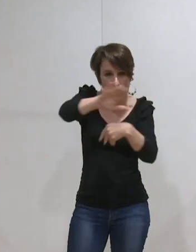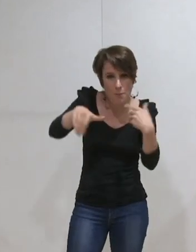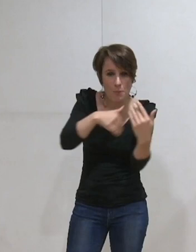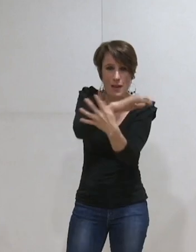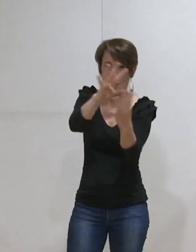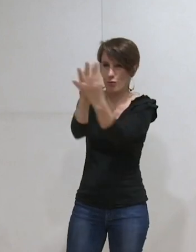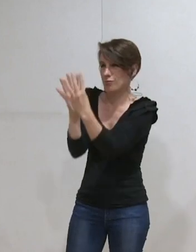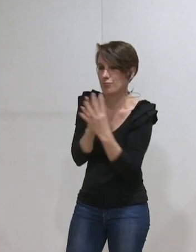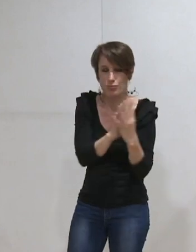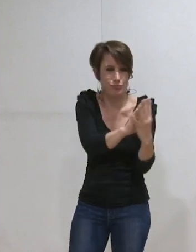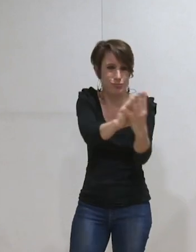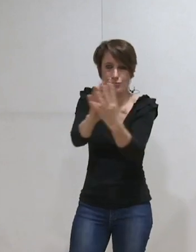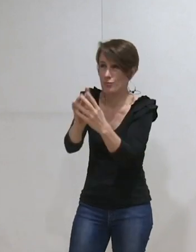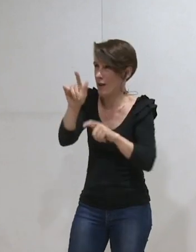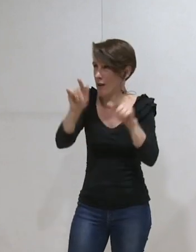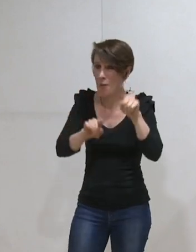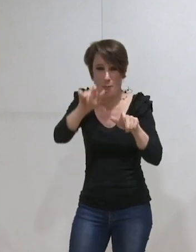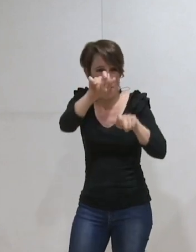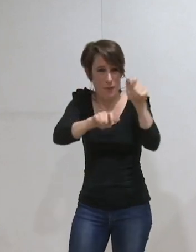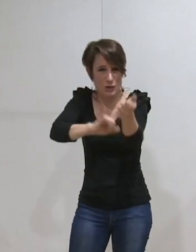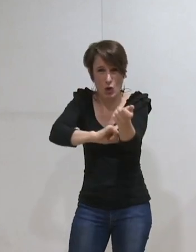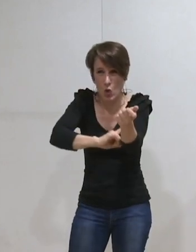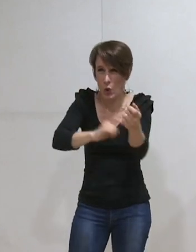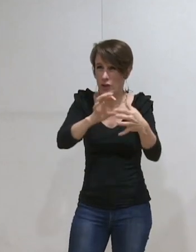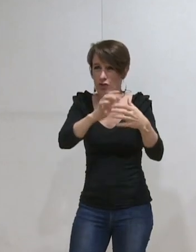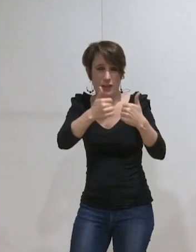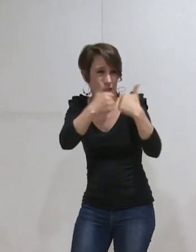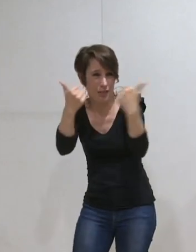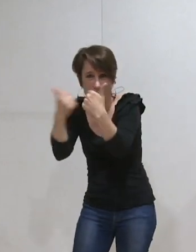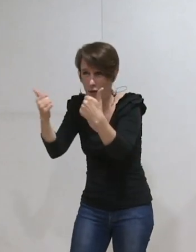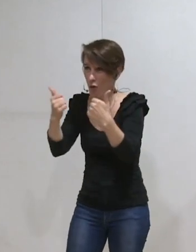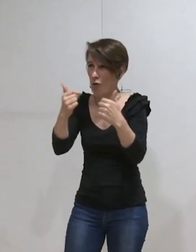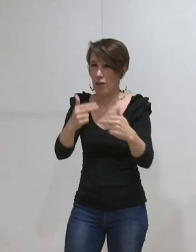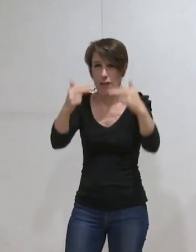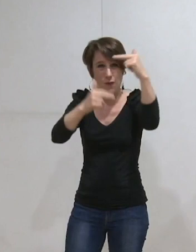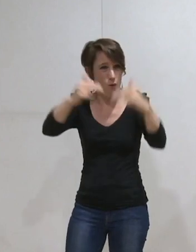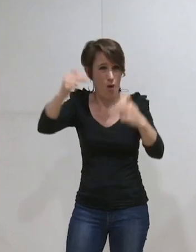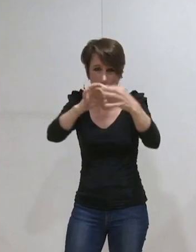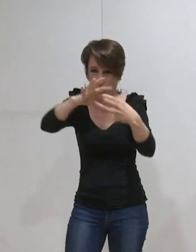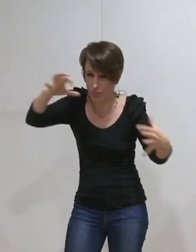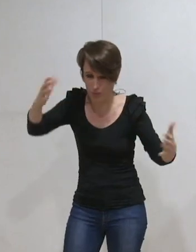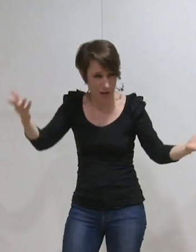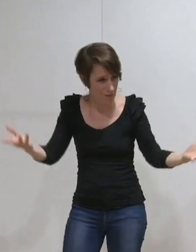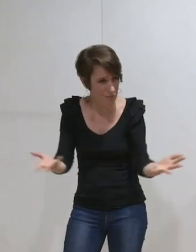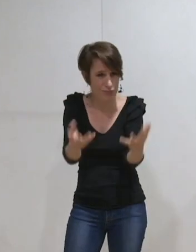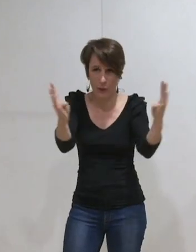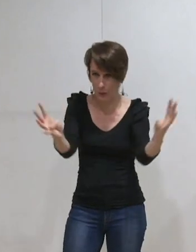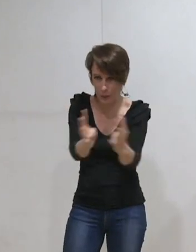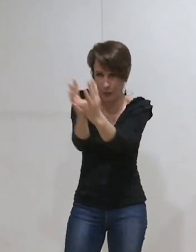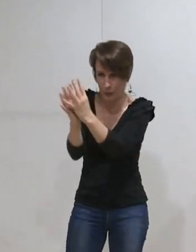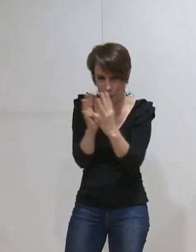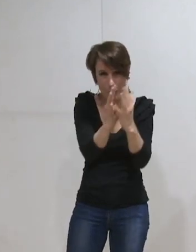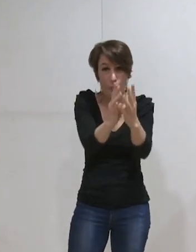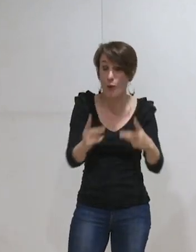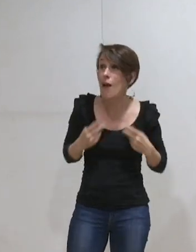des habitants qui vivent des réalités culturelles sociales différentes et je crois qu'il y a des beaux succès dans ces quartiers qu'il y a un vivre ensemble qui existe et que